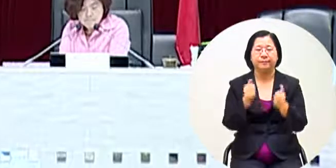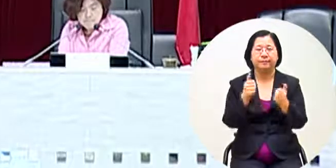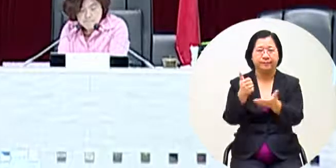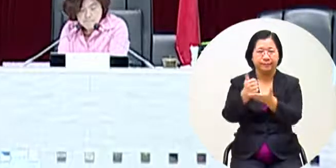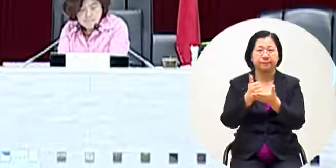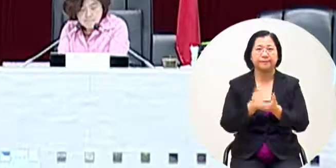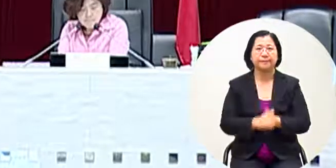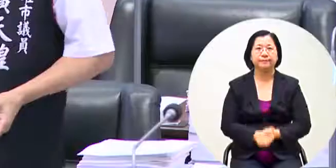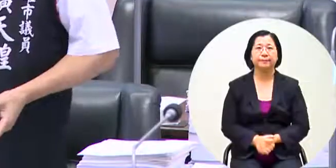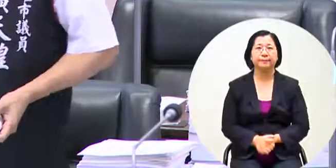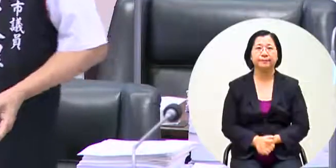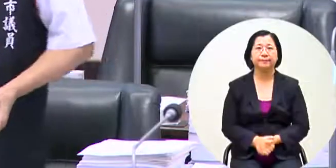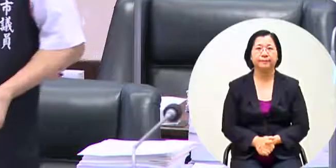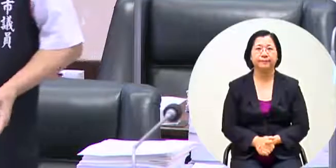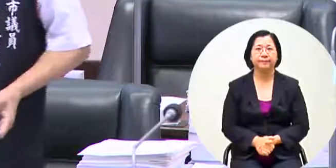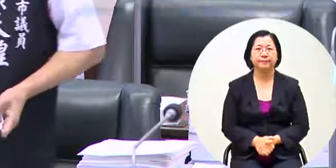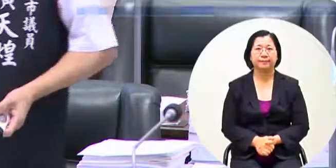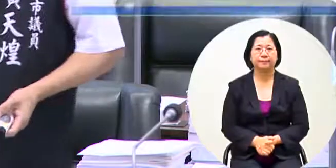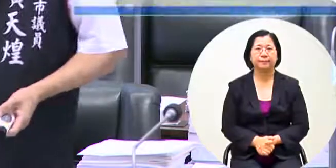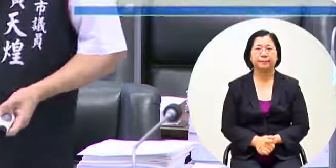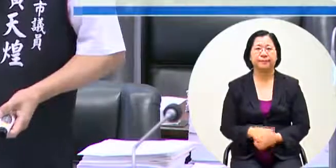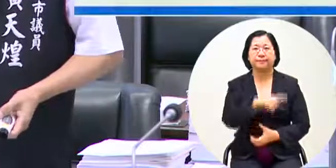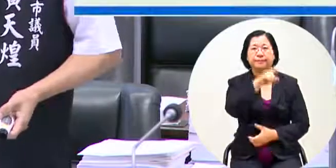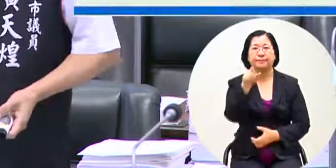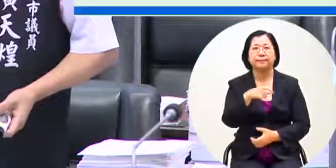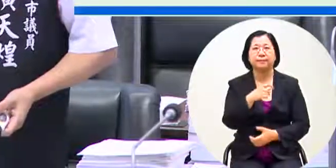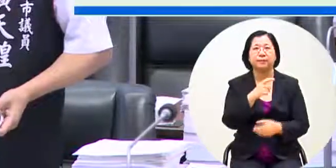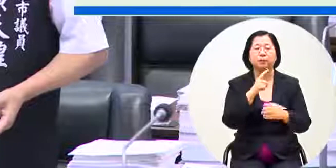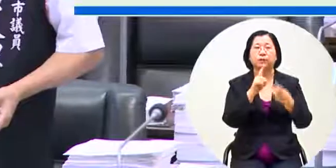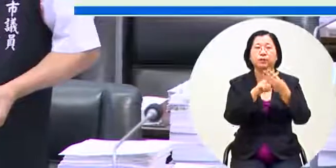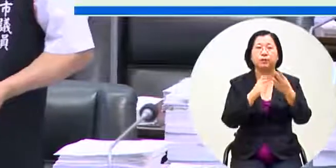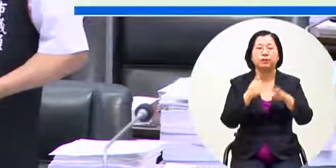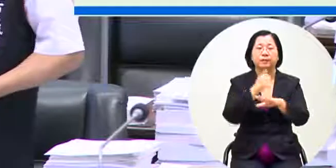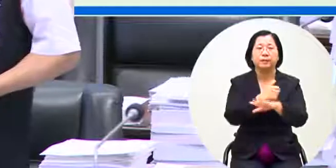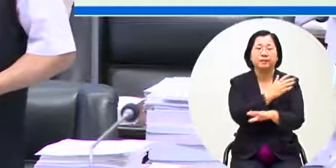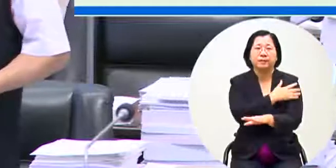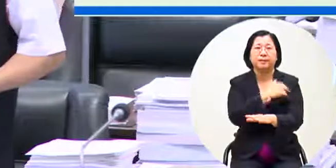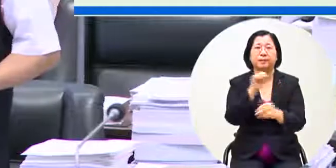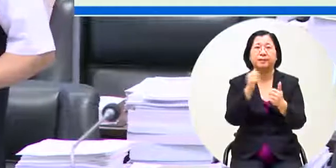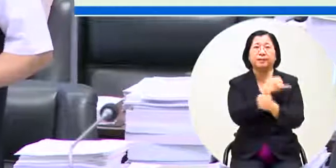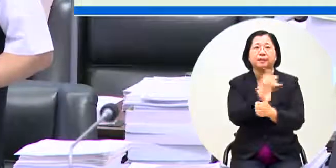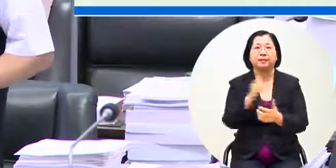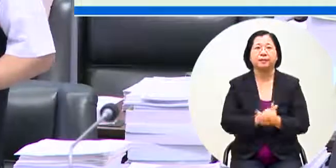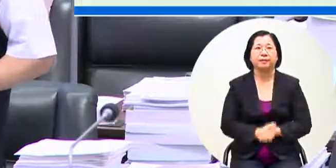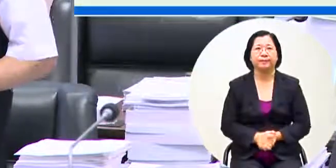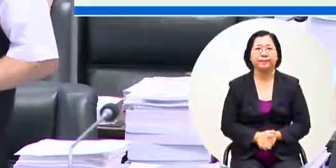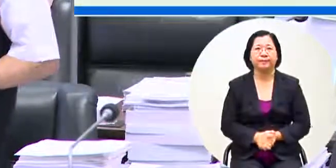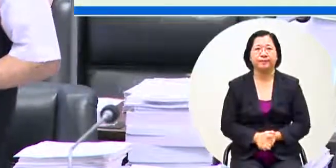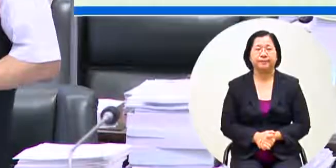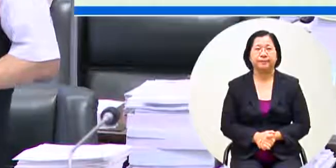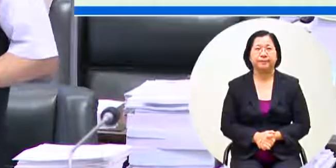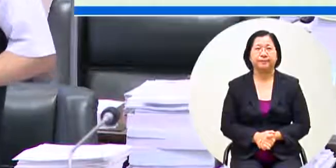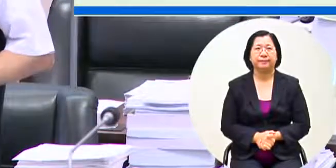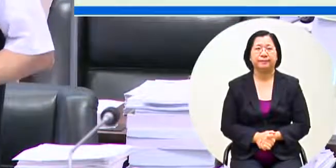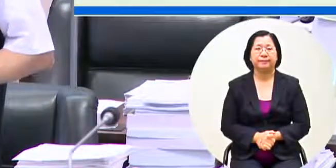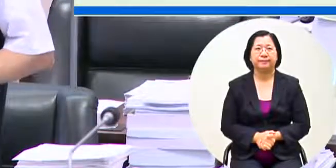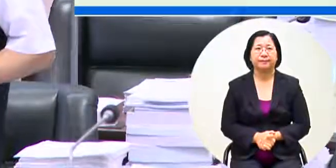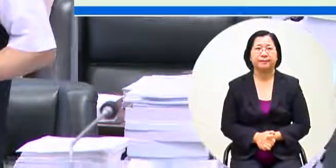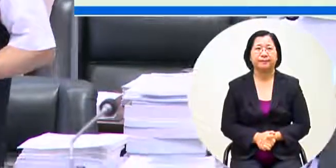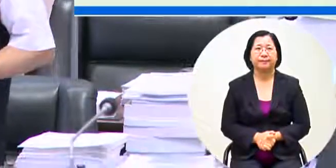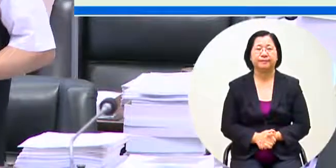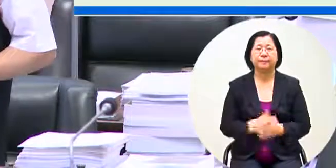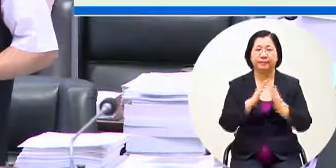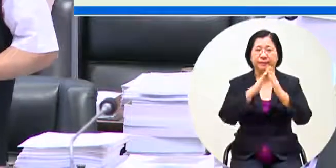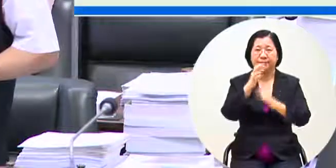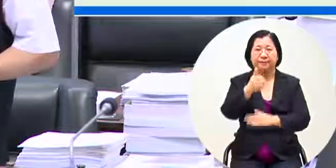啊，咱大家主席，咱陈议员，啊，以及咱啊市长，安尼陈局